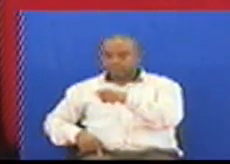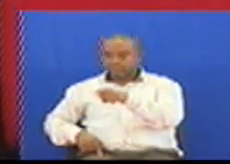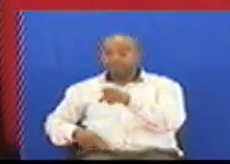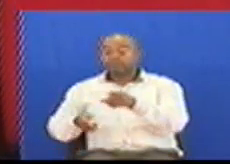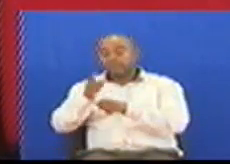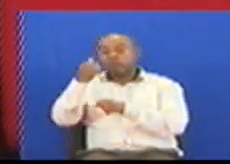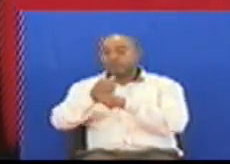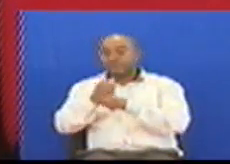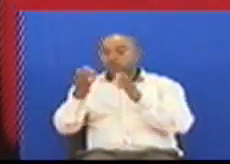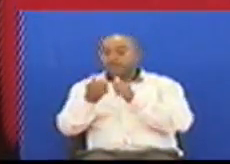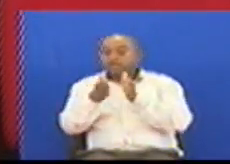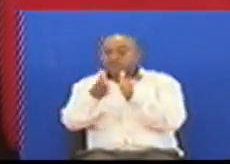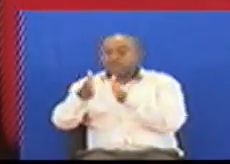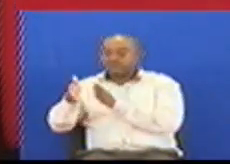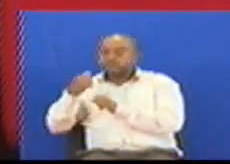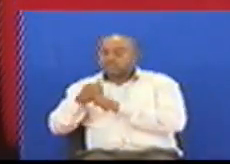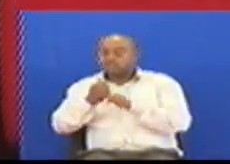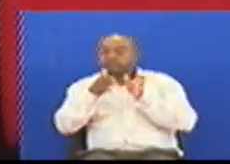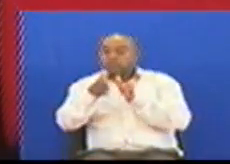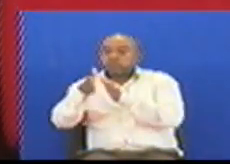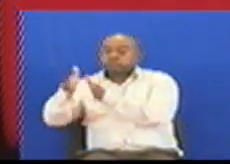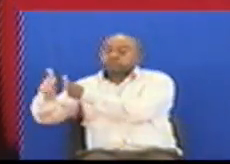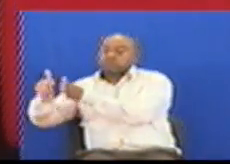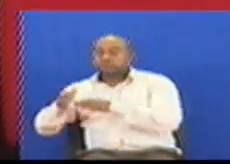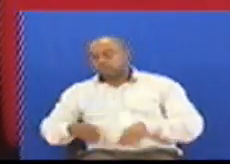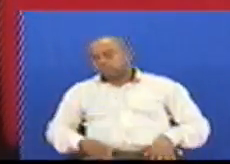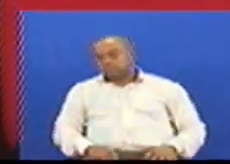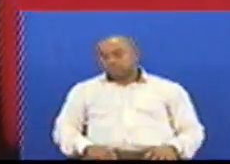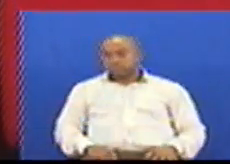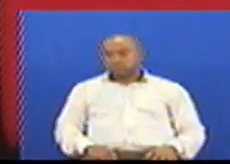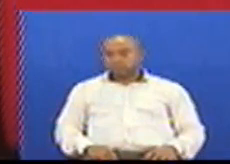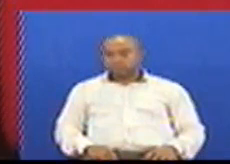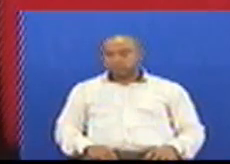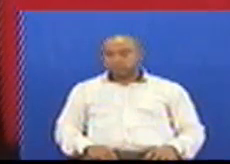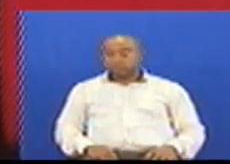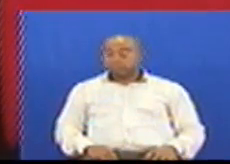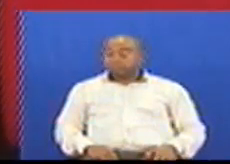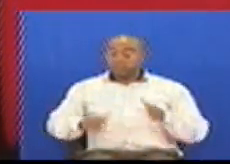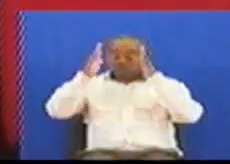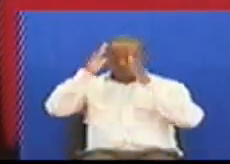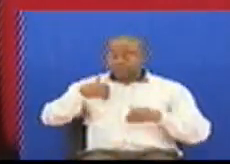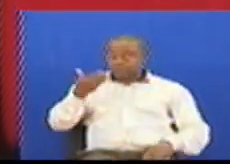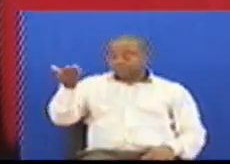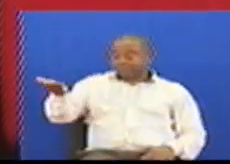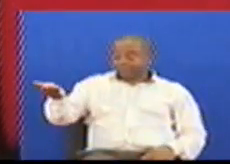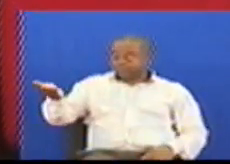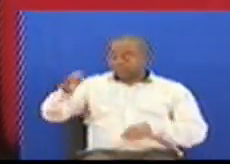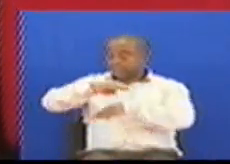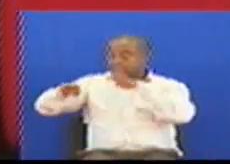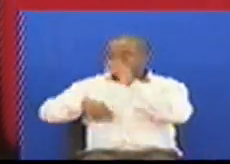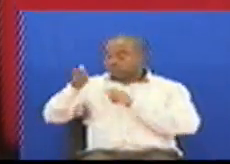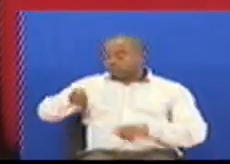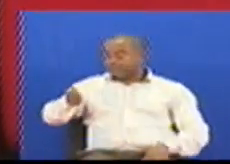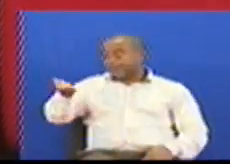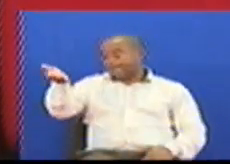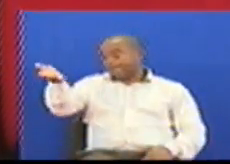waweze kupata nafasi ya kufanya kazi. Mheshimiwa naibu spika, naendelea kumpongeza